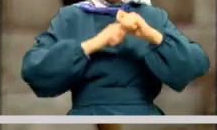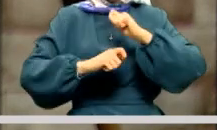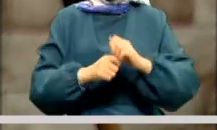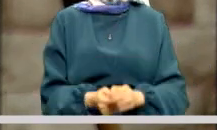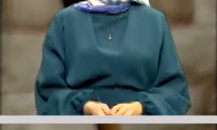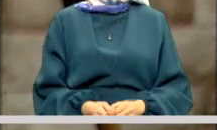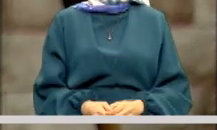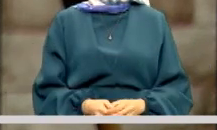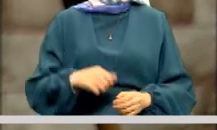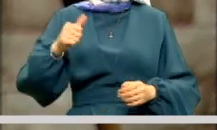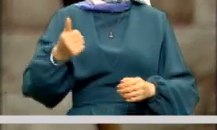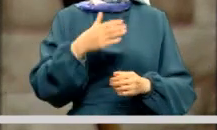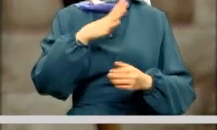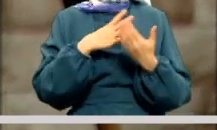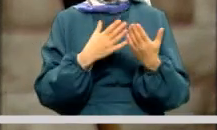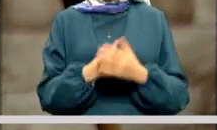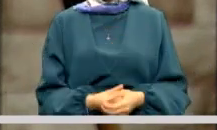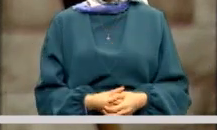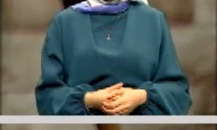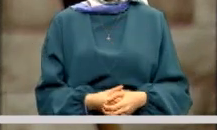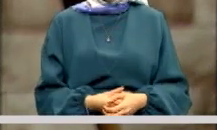temellerini oluşturuyor Dolayısıyla